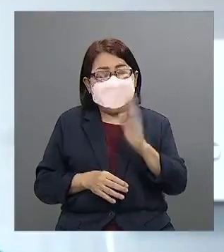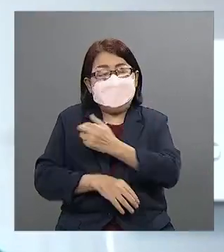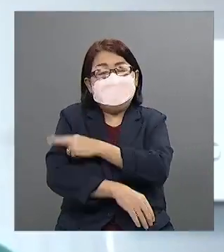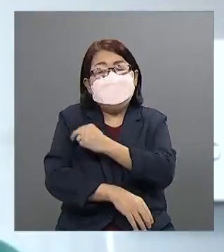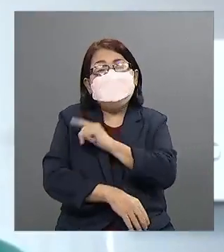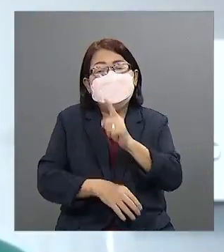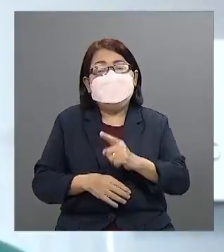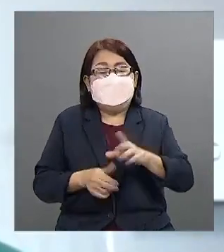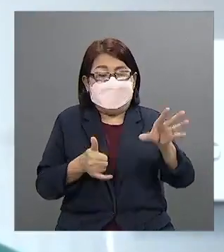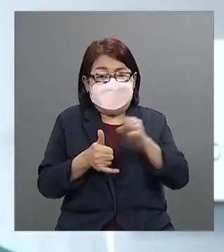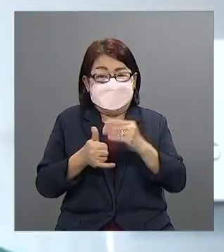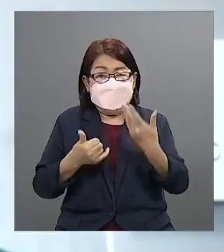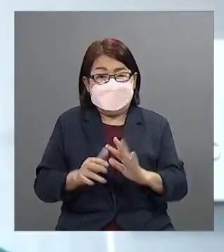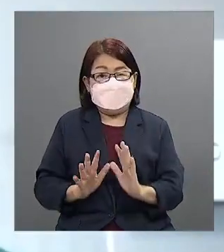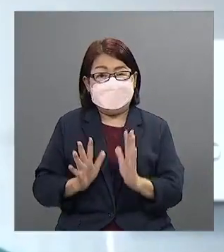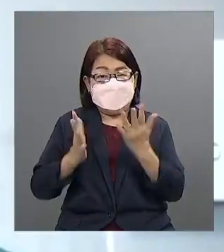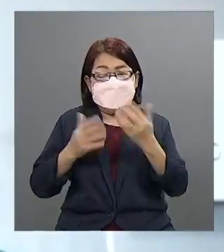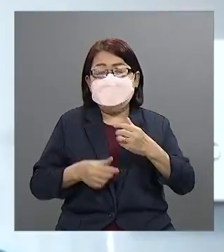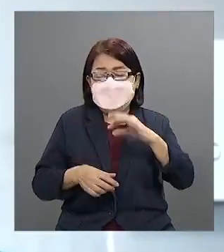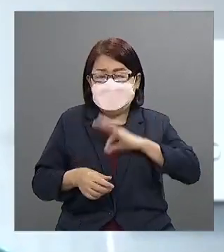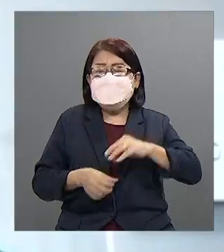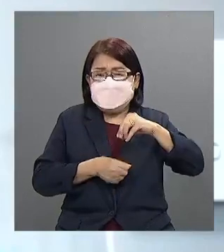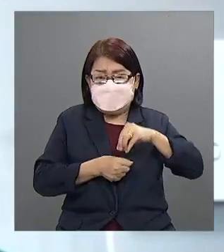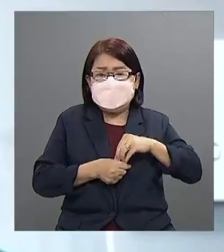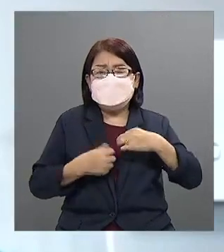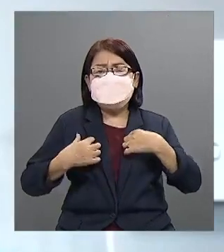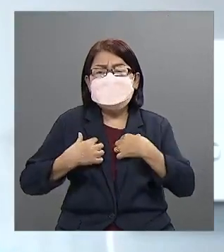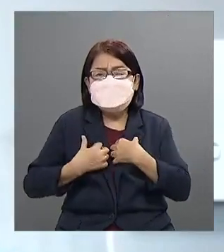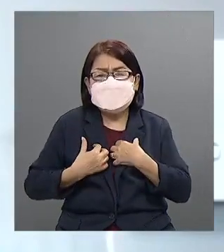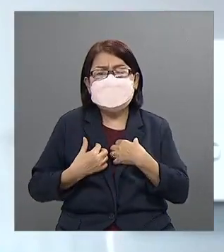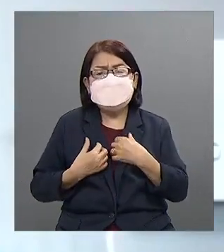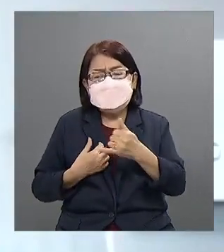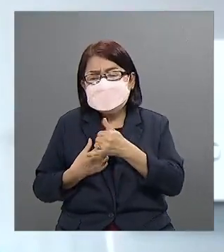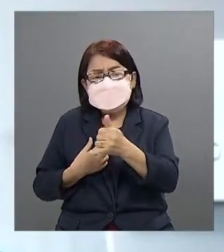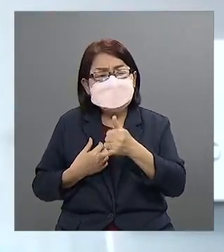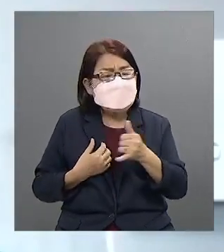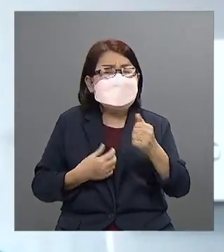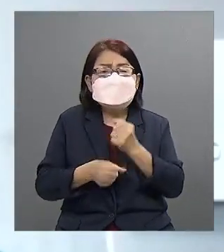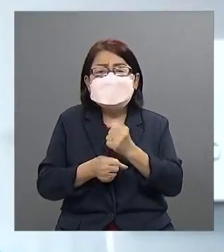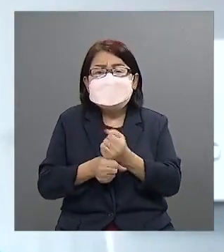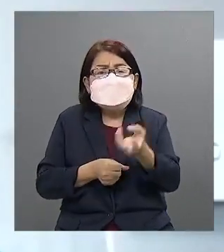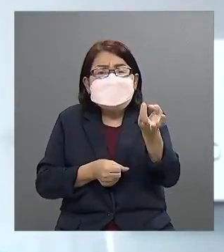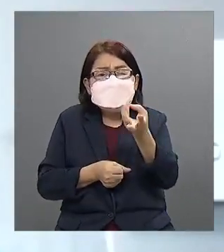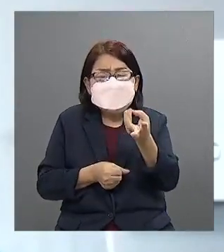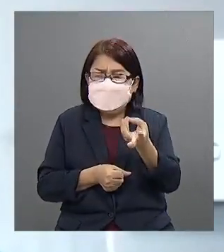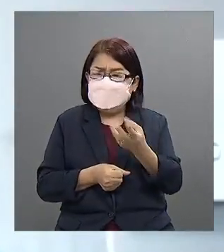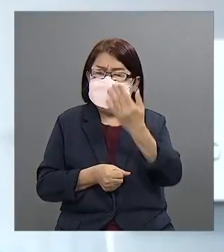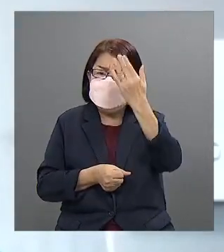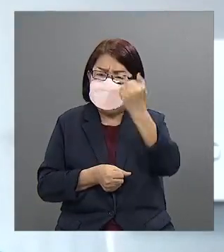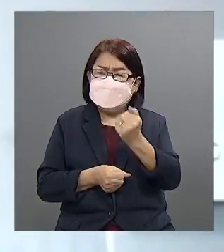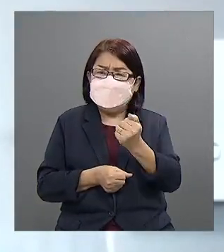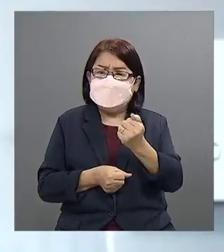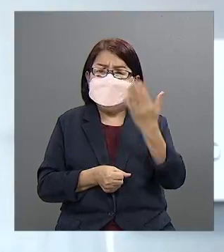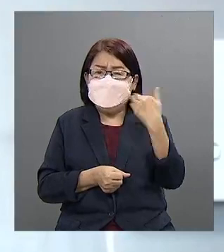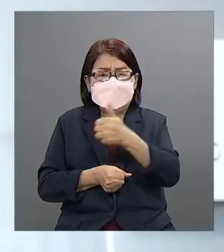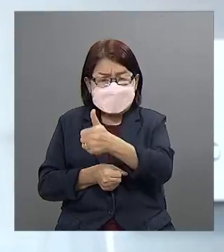ยังมีภาวะที่ทำกิจกรรมต่างๆแล้วรู้สึกว่ามันไม่เหมือนเดิมก็มีความจำเป็นที่เรา